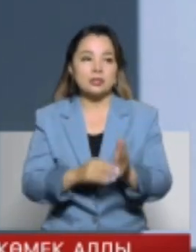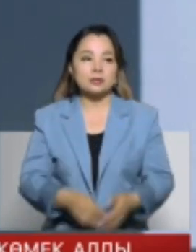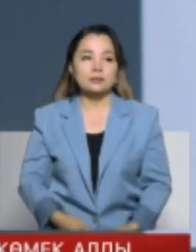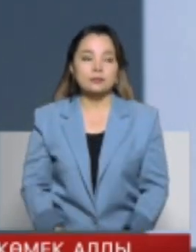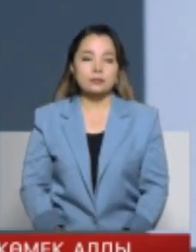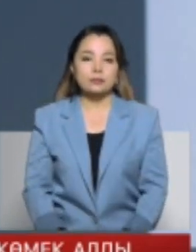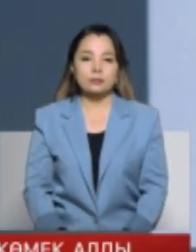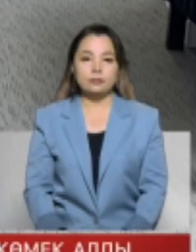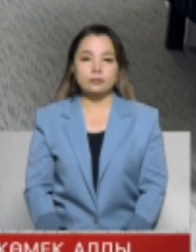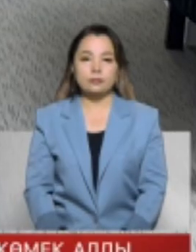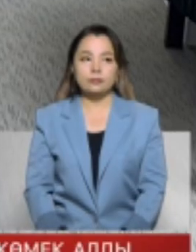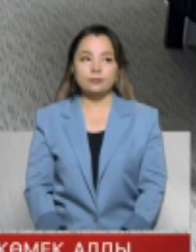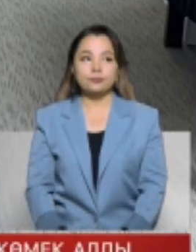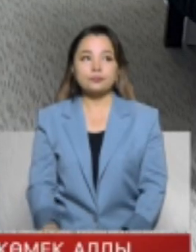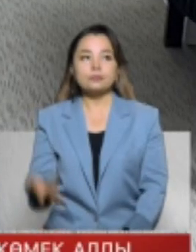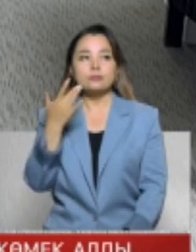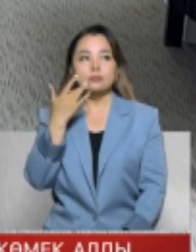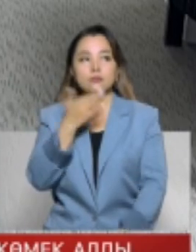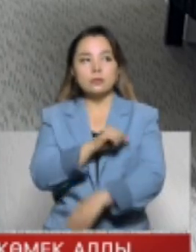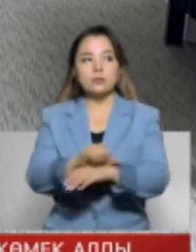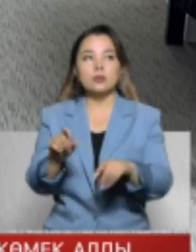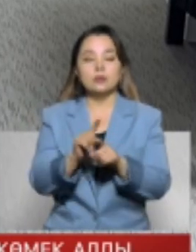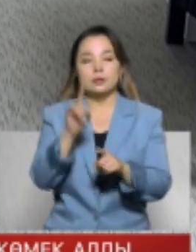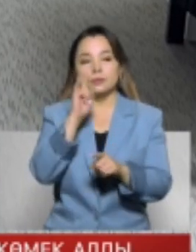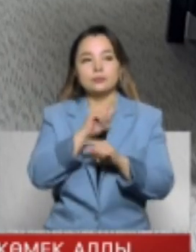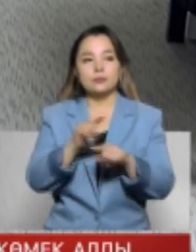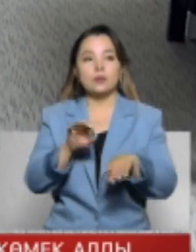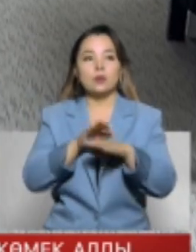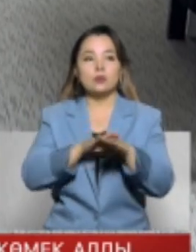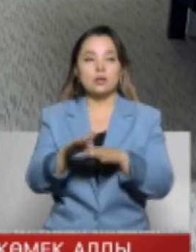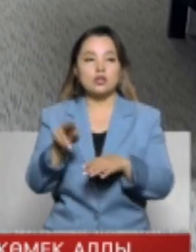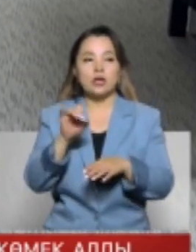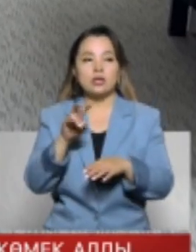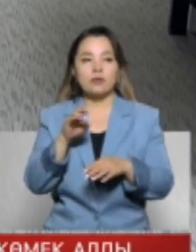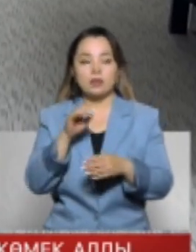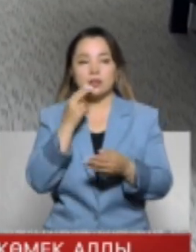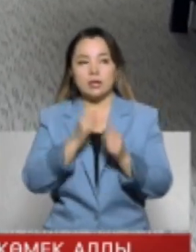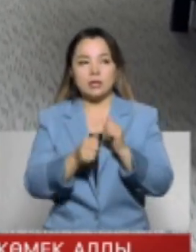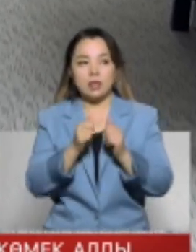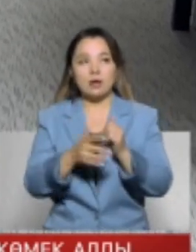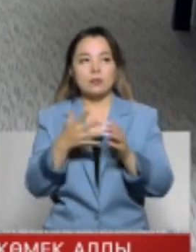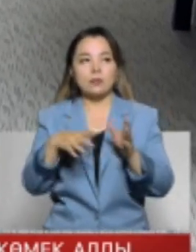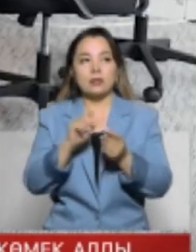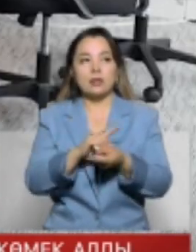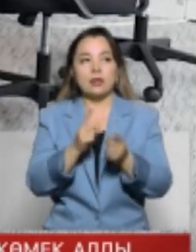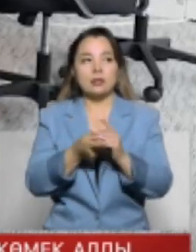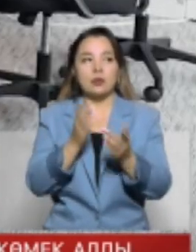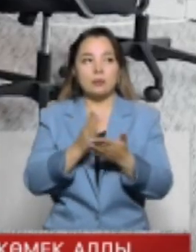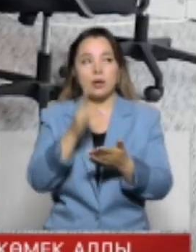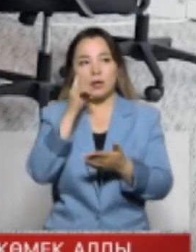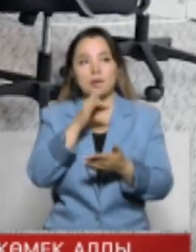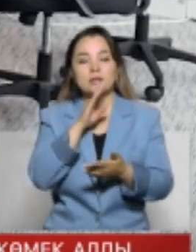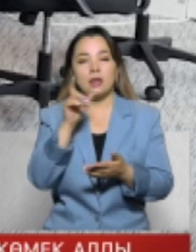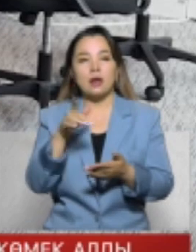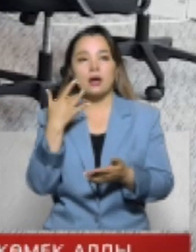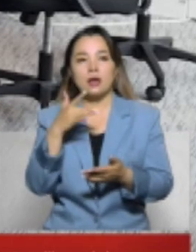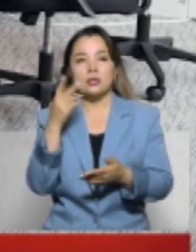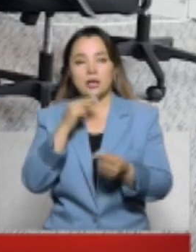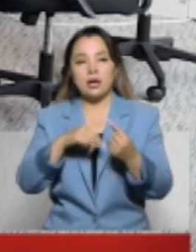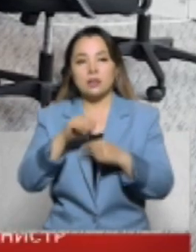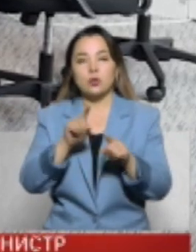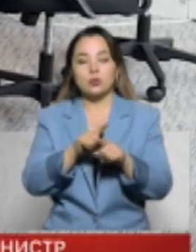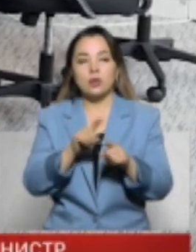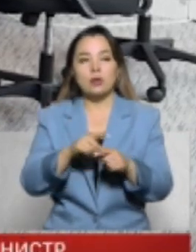тарқатсын. Әдетте шетелдіктердің қазақтарға дәріс оқитынын жиі көріп келсек, бұл жолы бәрі керісінше. Қазақ қызы ақш